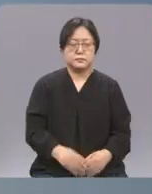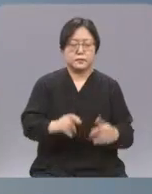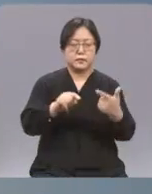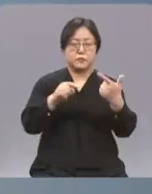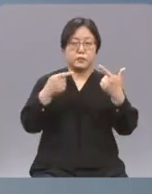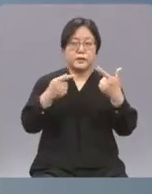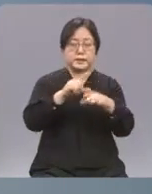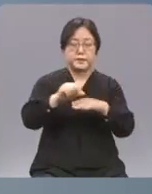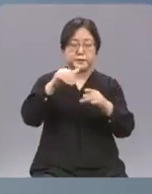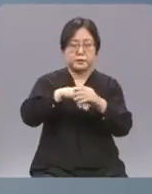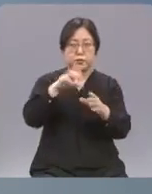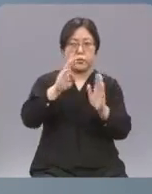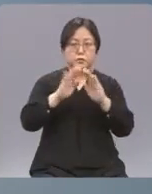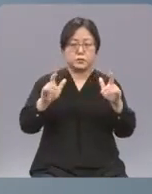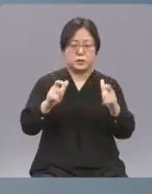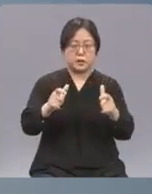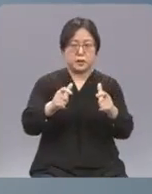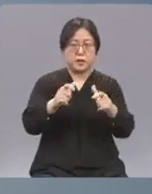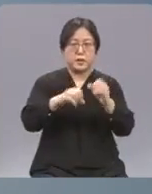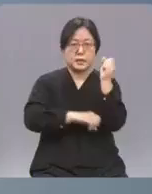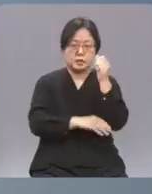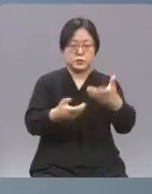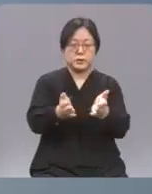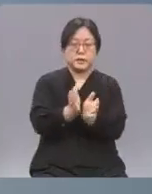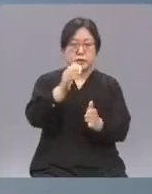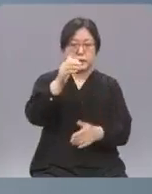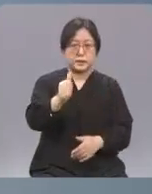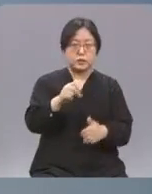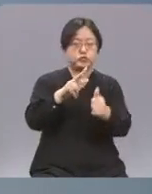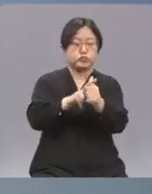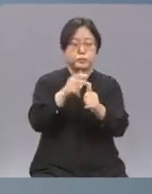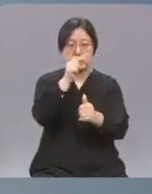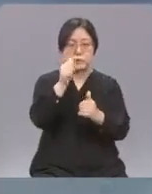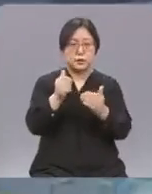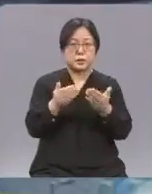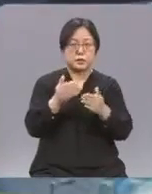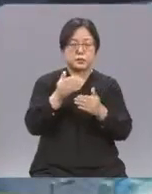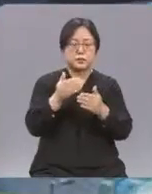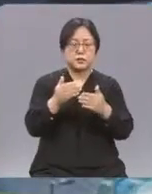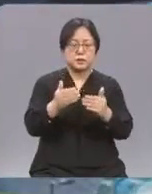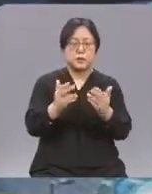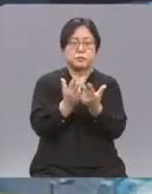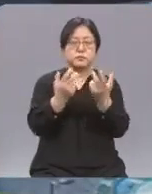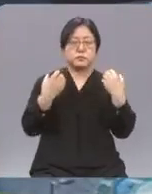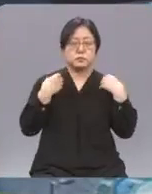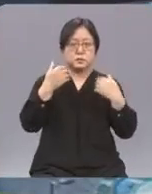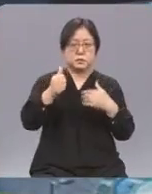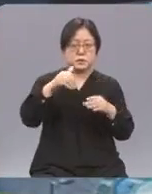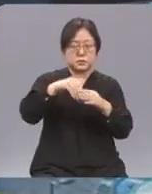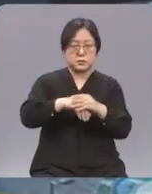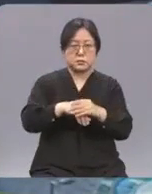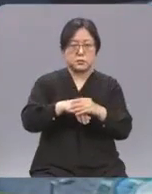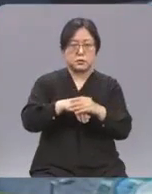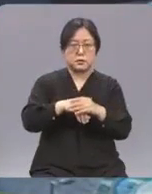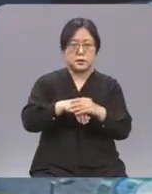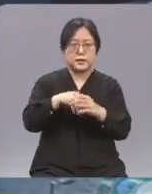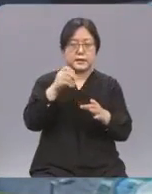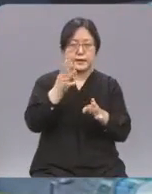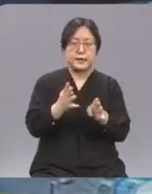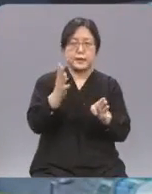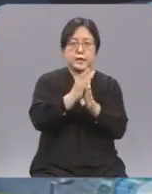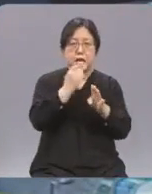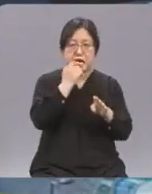6.1 지방선거 광주 전남 지역 기초단체장 후보들을 소개하는 순서입니다. 광주 북구청장 선거는 재선에